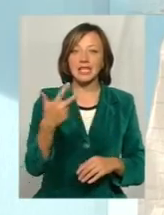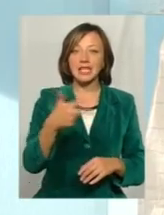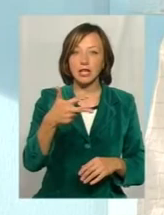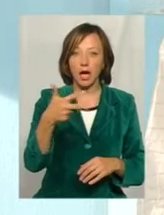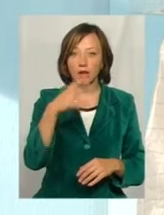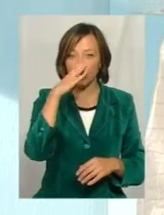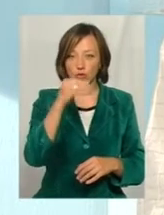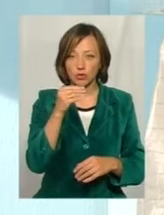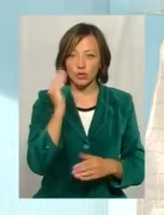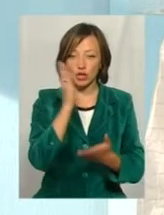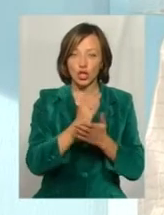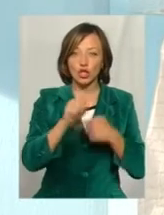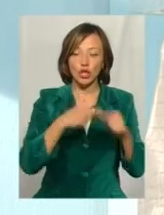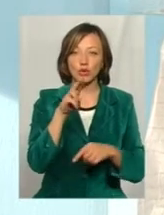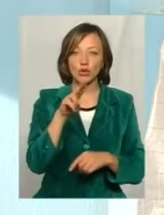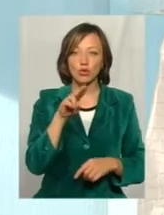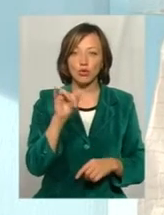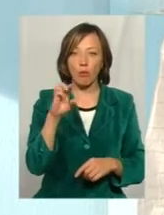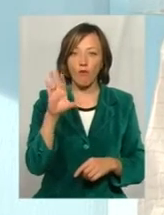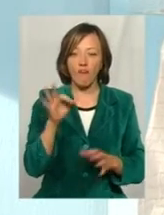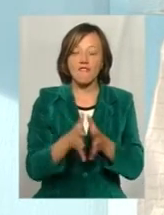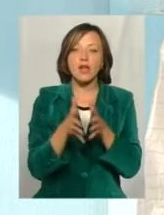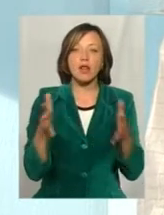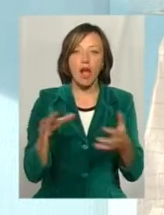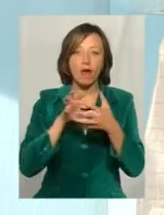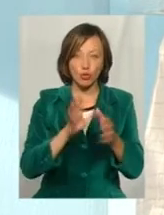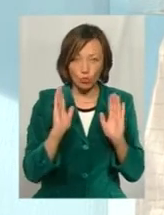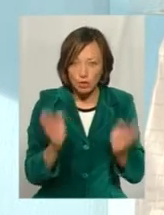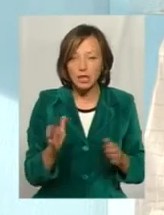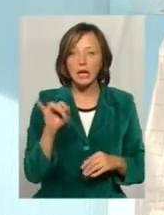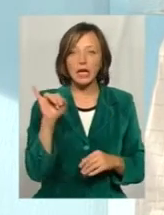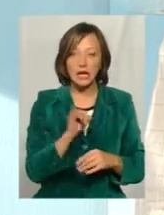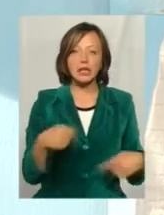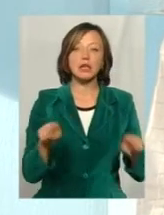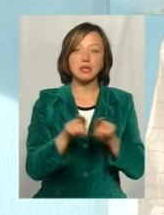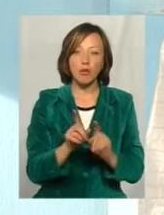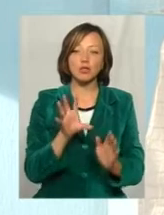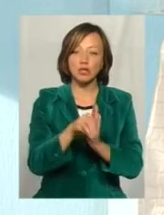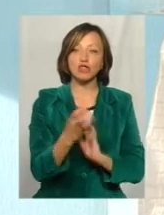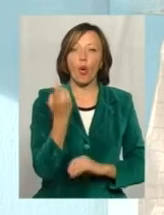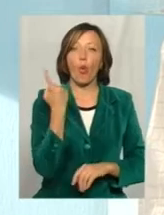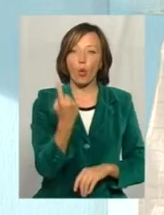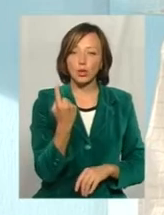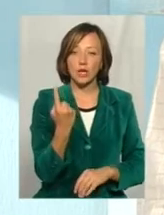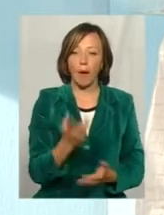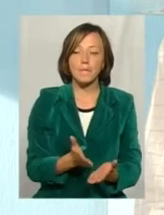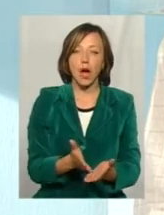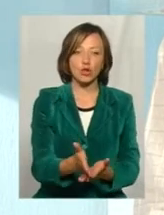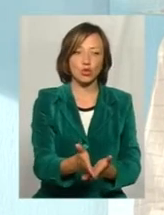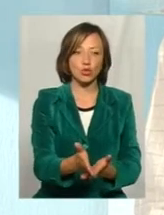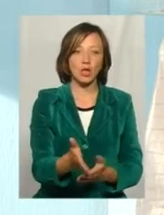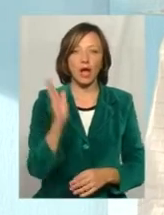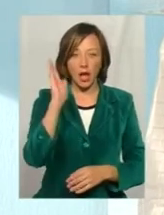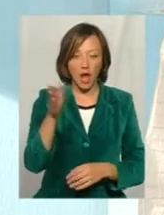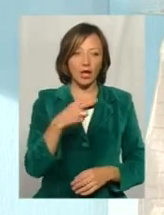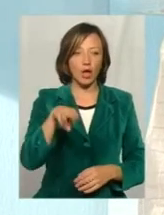маршруту, який йде через Дубово. Це будуть великогабаритні автобуси. Угу. І так само буде запроваджений ще один маршрут на Дубово.